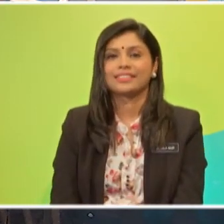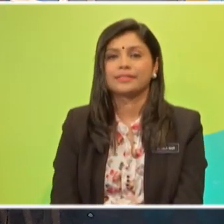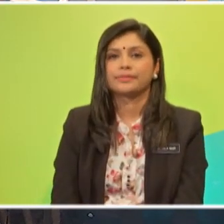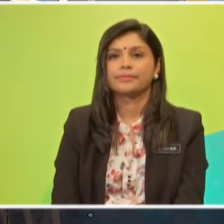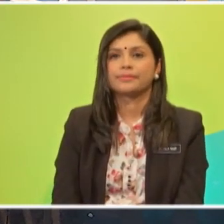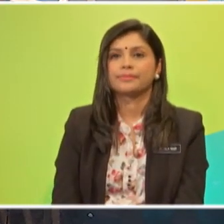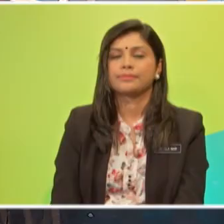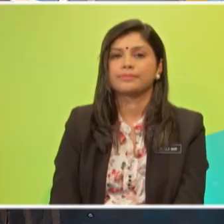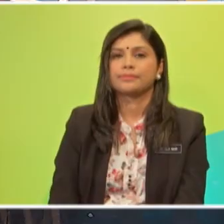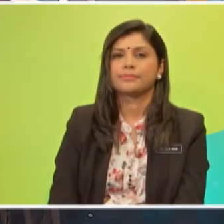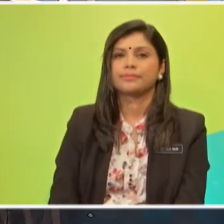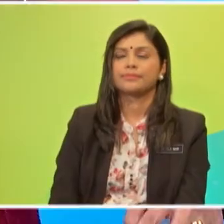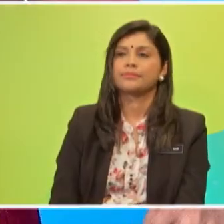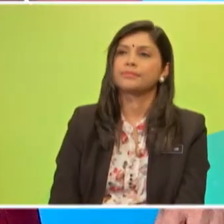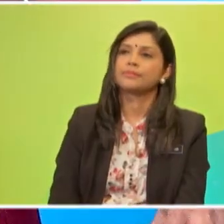Jom.